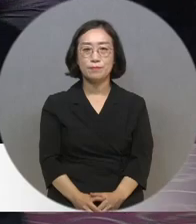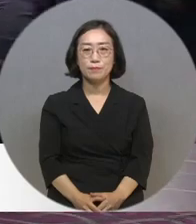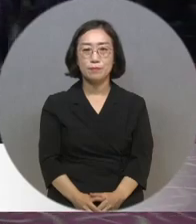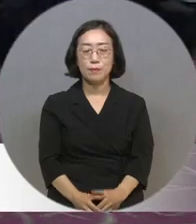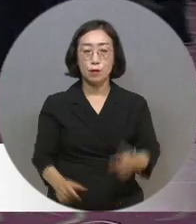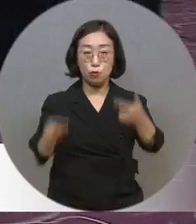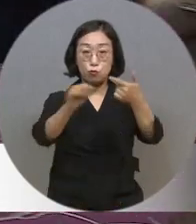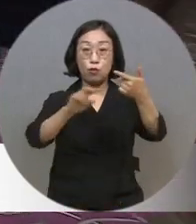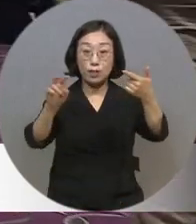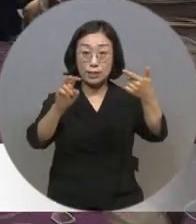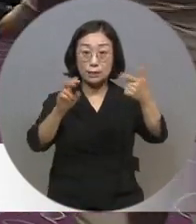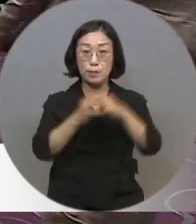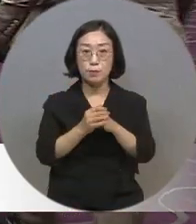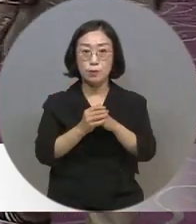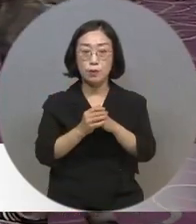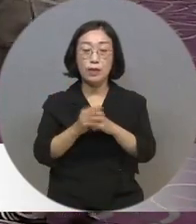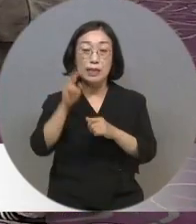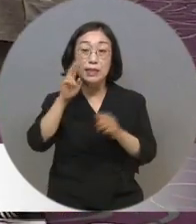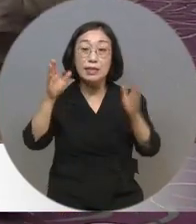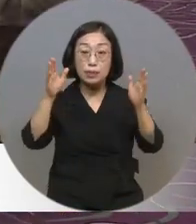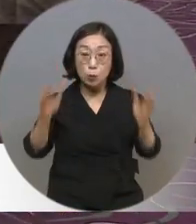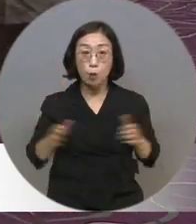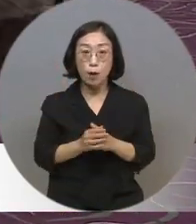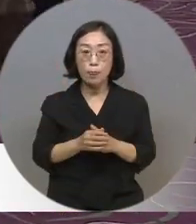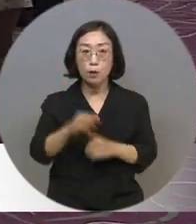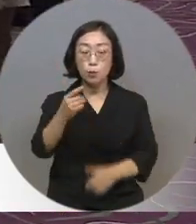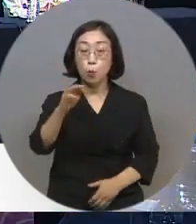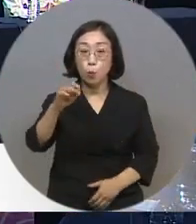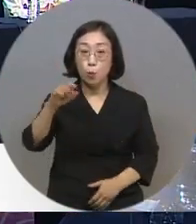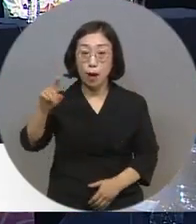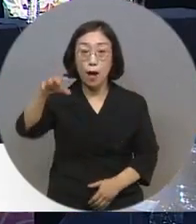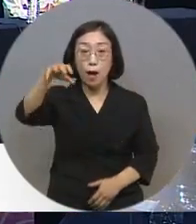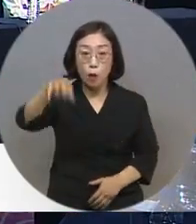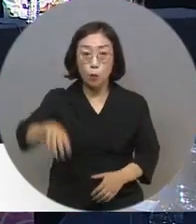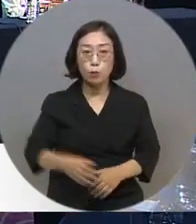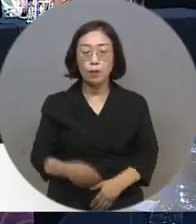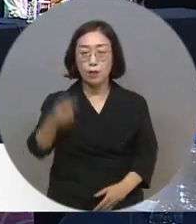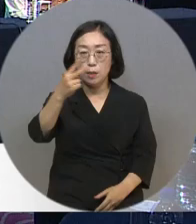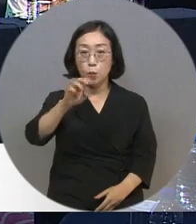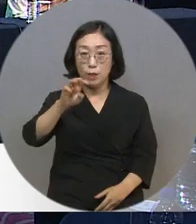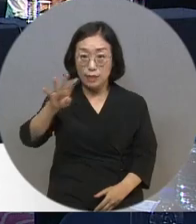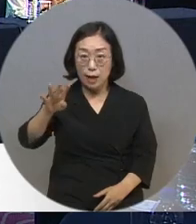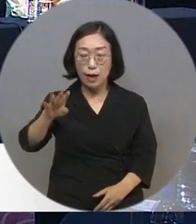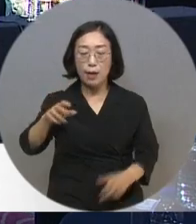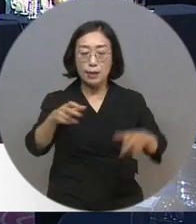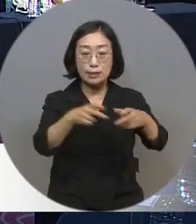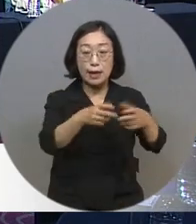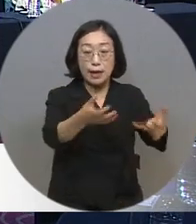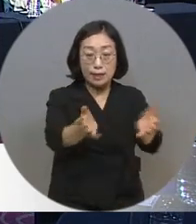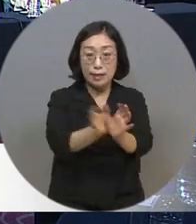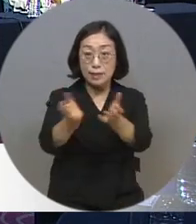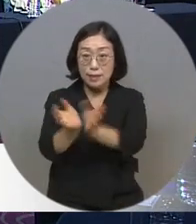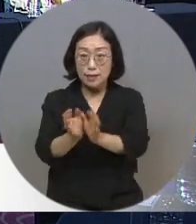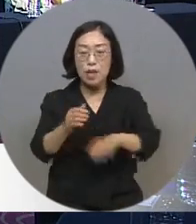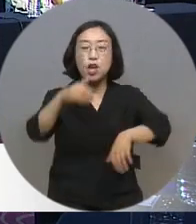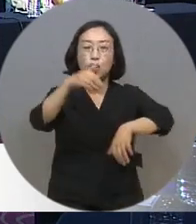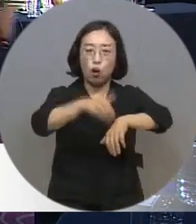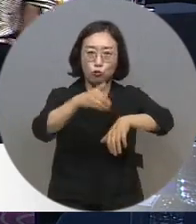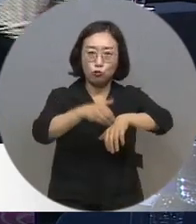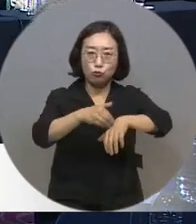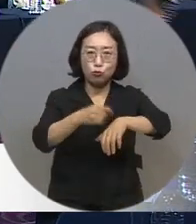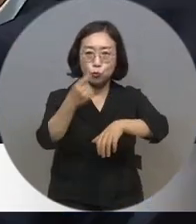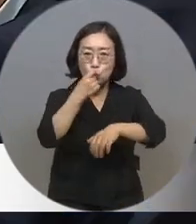지난 6월 20일부터 21일 양일간 소녹함 고향에서 2024 범장애계 장애인단체 연수가